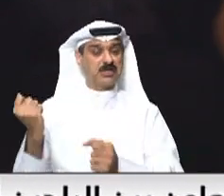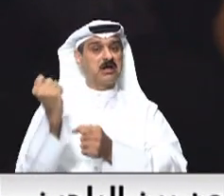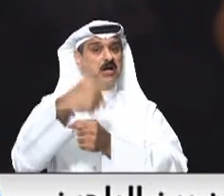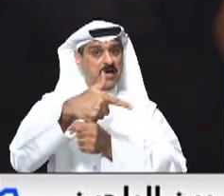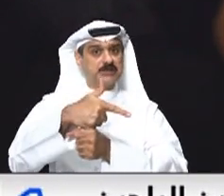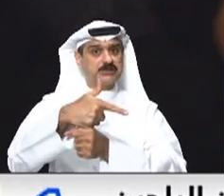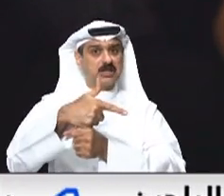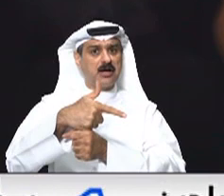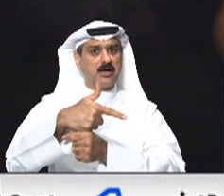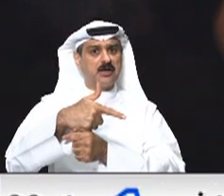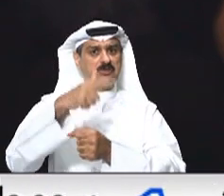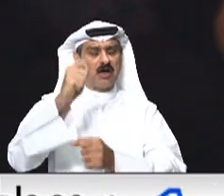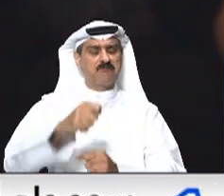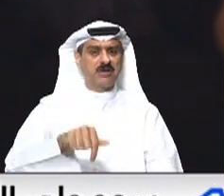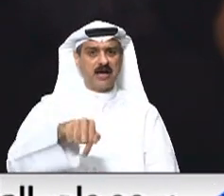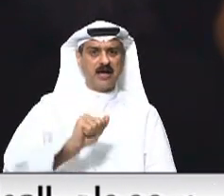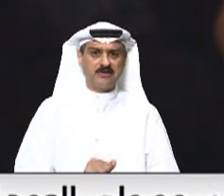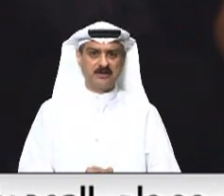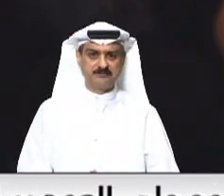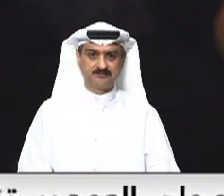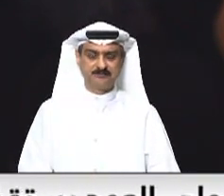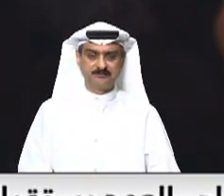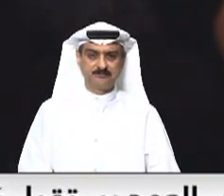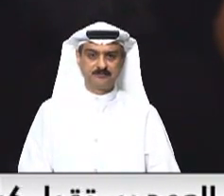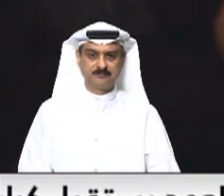ولي العهد